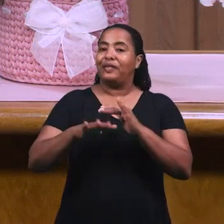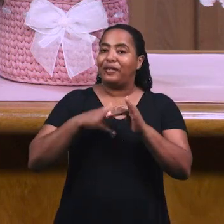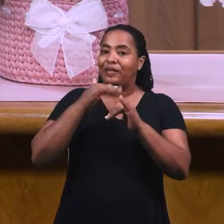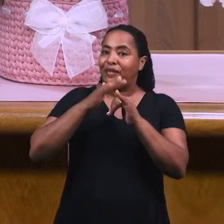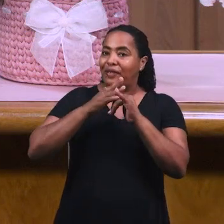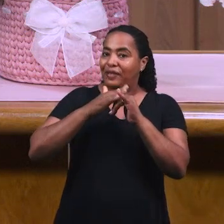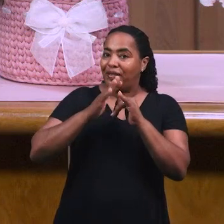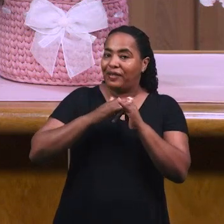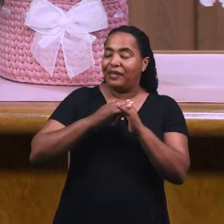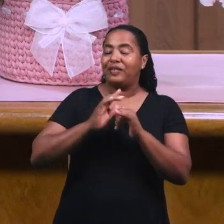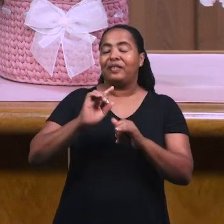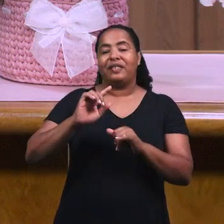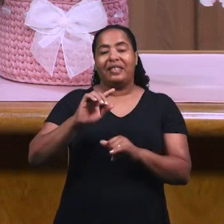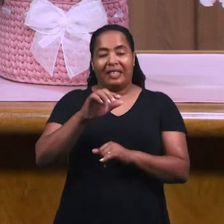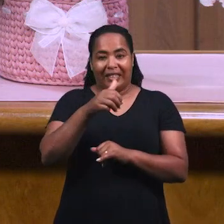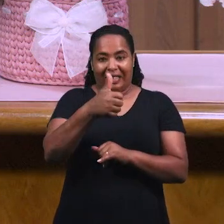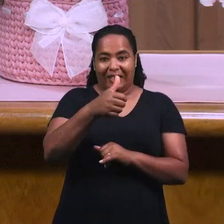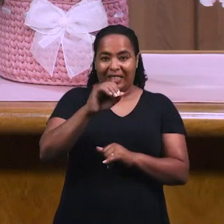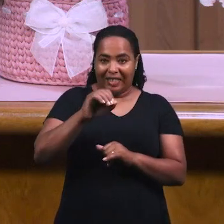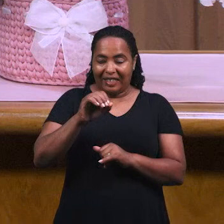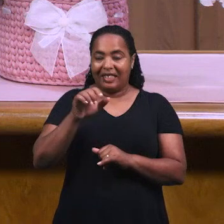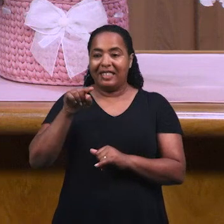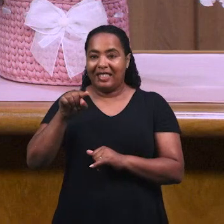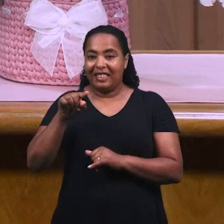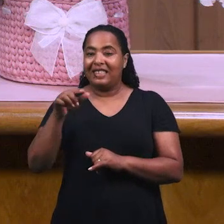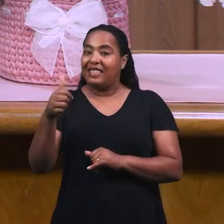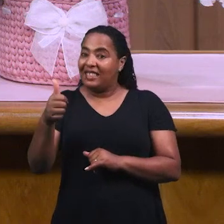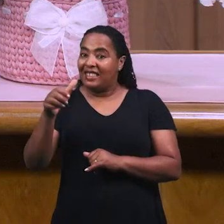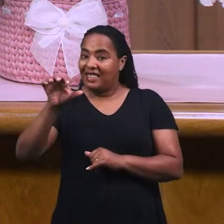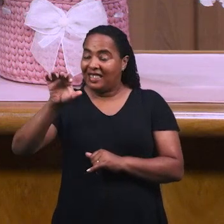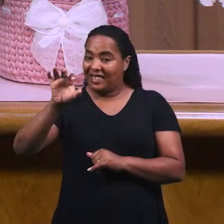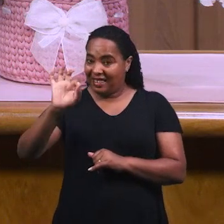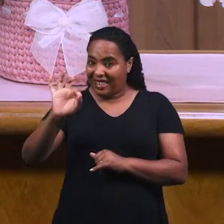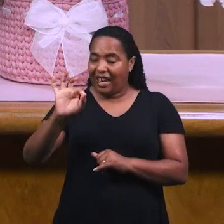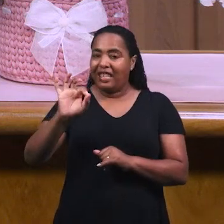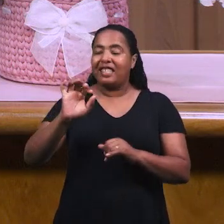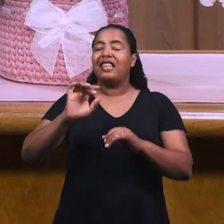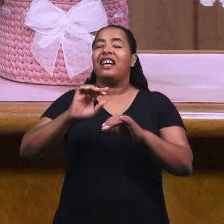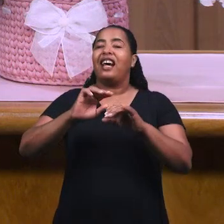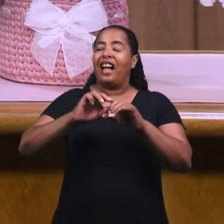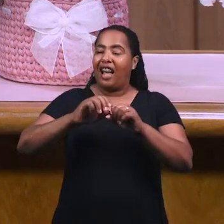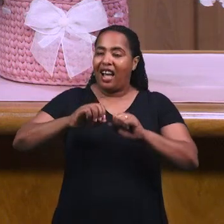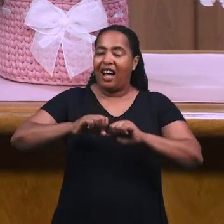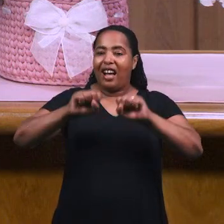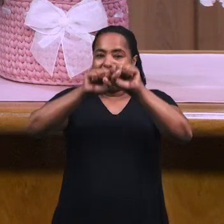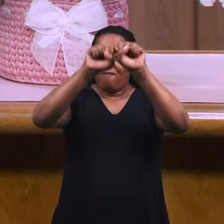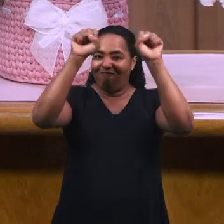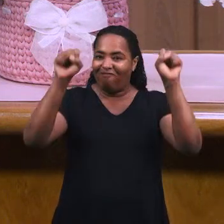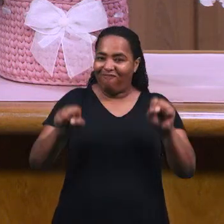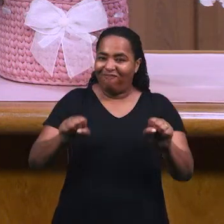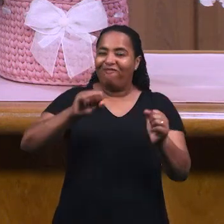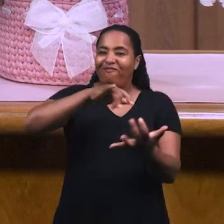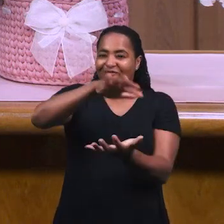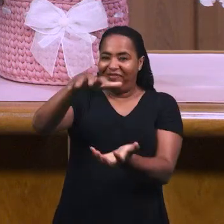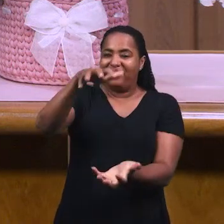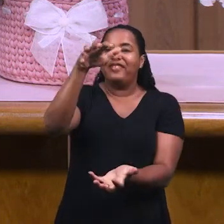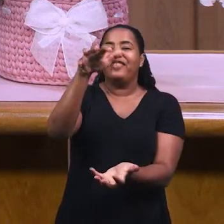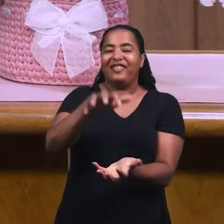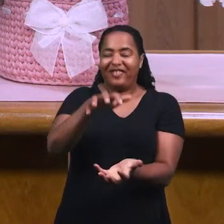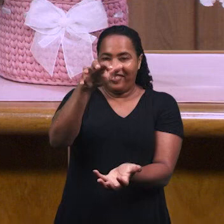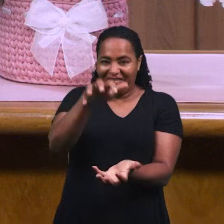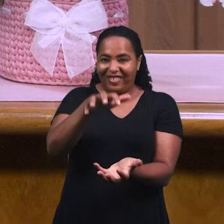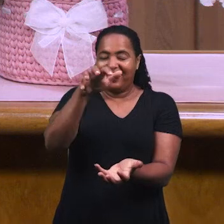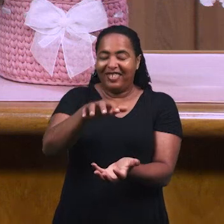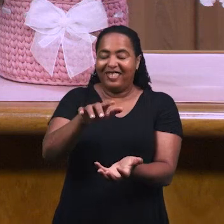YouTube et d'ici peu à 10h10, nous allons entrer en chaîne dans transmission via